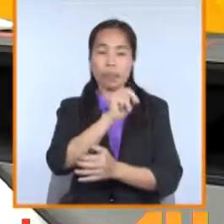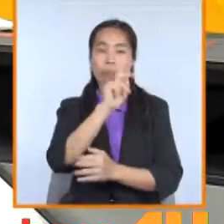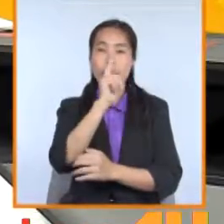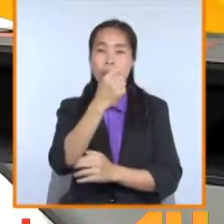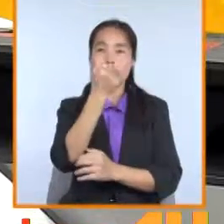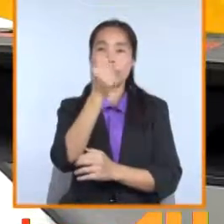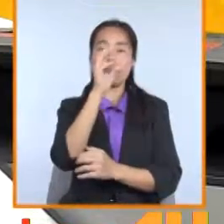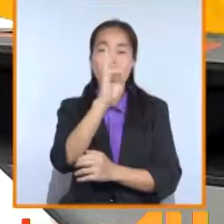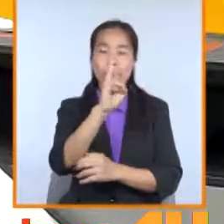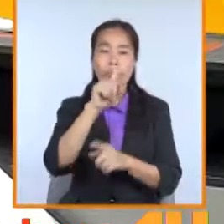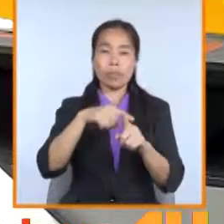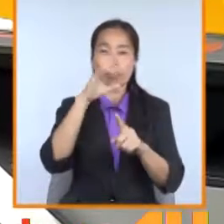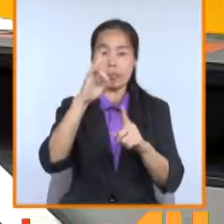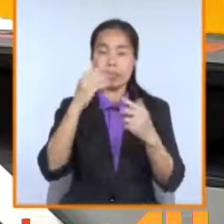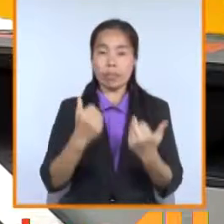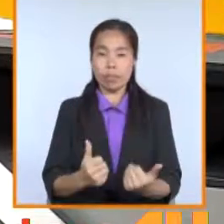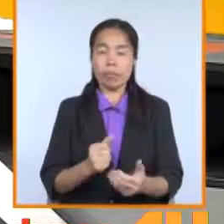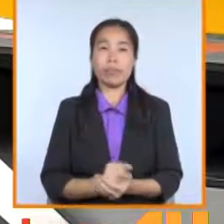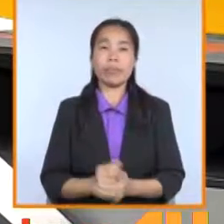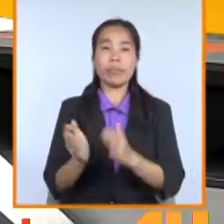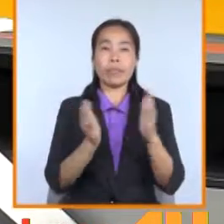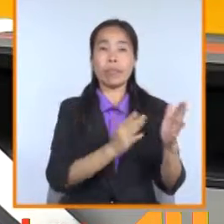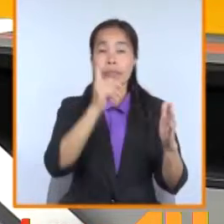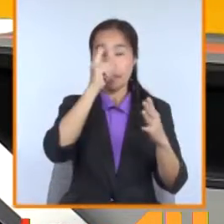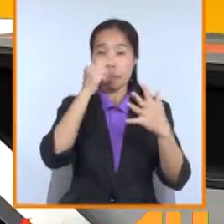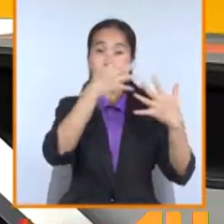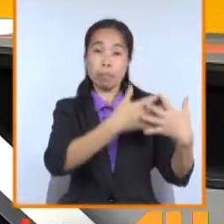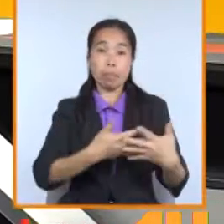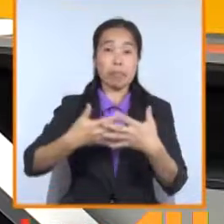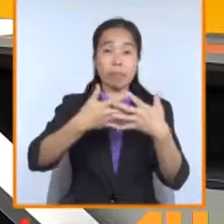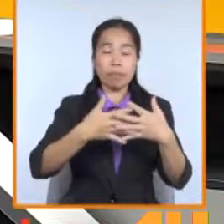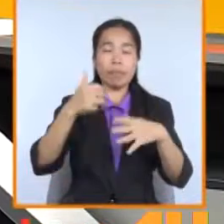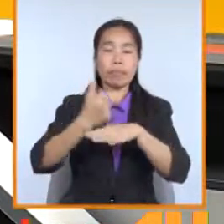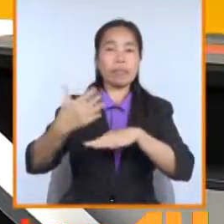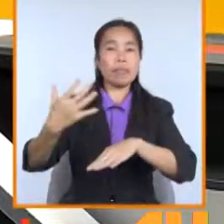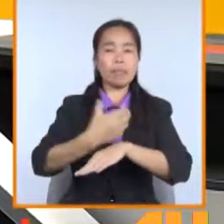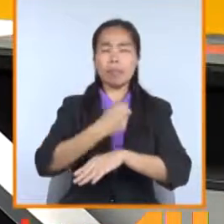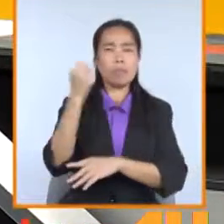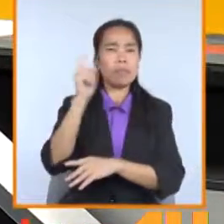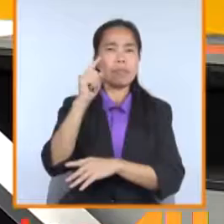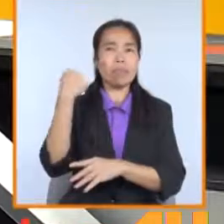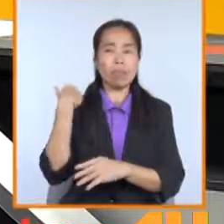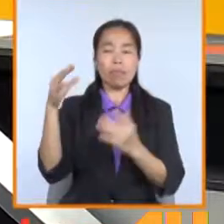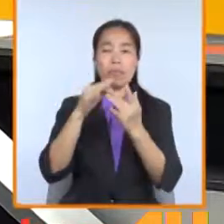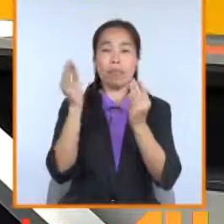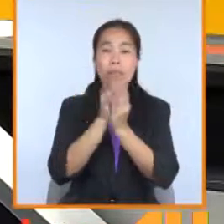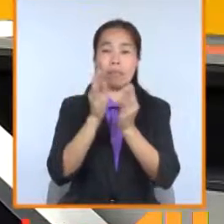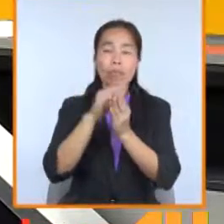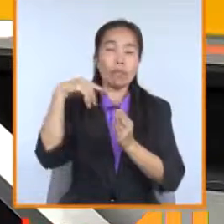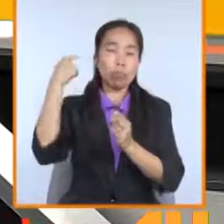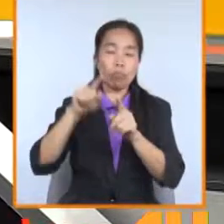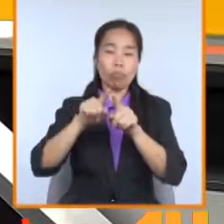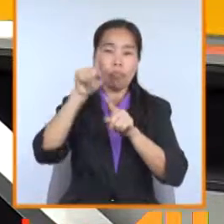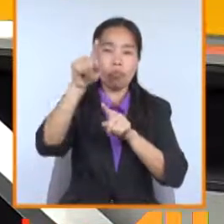ไปกันที่การเมืองสหรัฐกันบ้างนะคะมีการสำรวจคะแนนนิยมของนางฮิลลารีคลินตันซึ่งตอนนี้นำห่างโดนัลด์ทรัมป์ไป7